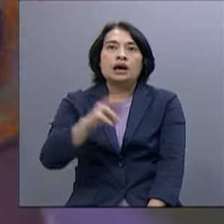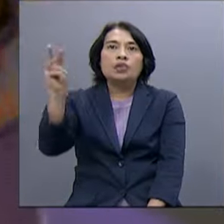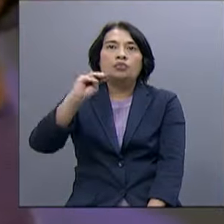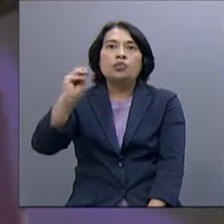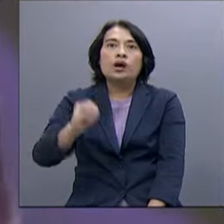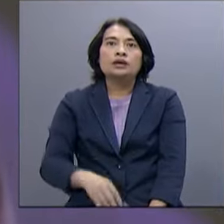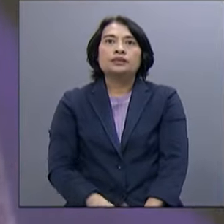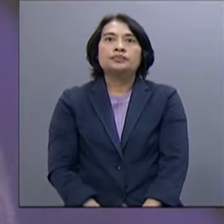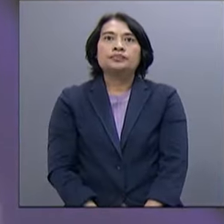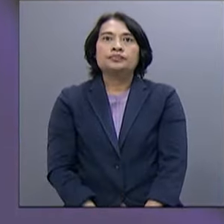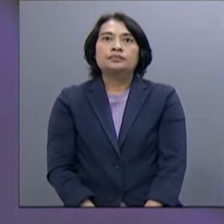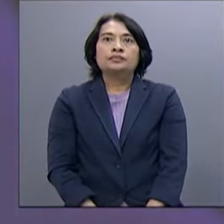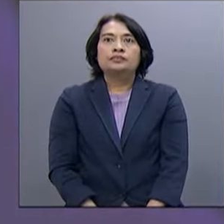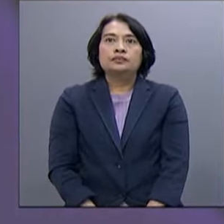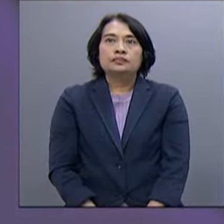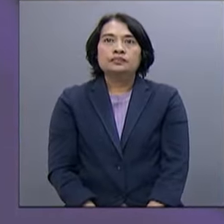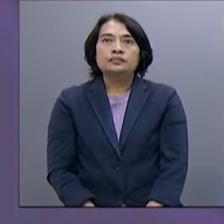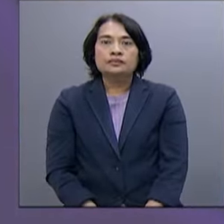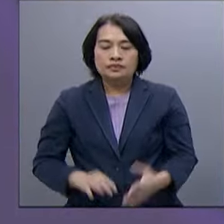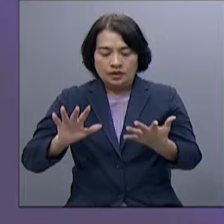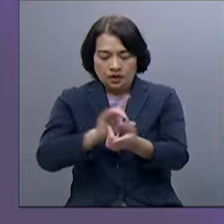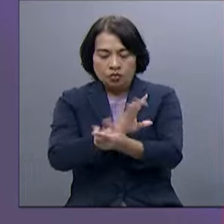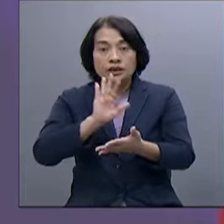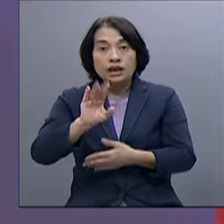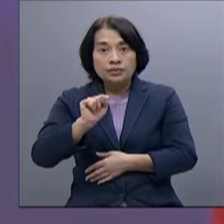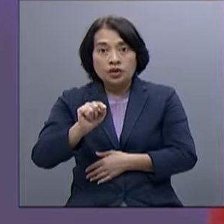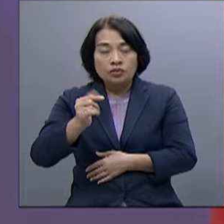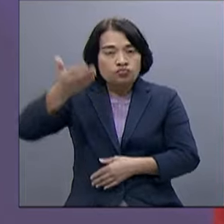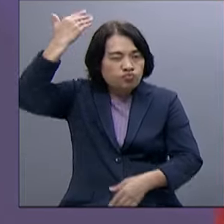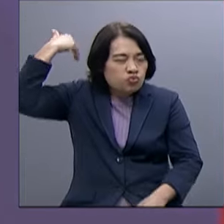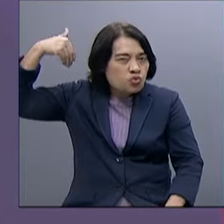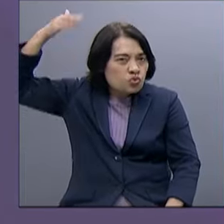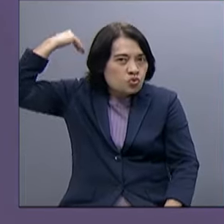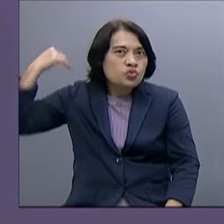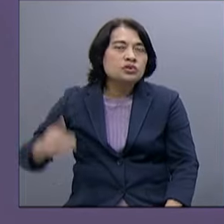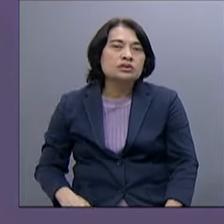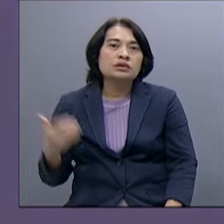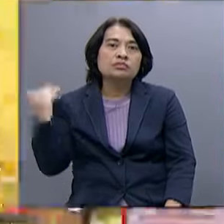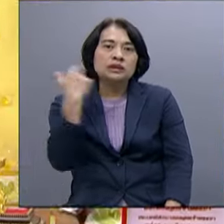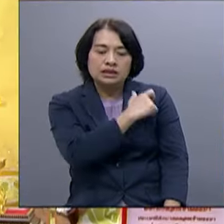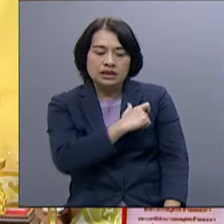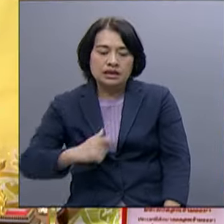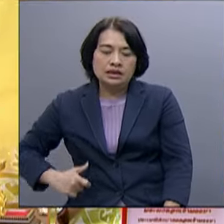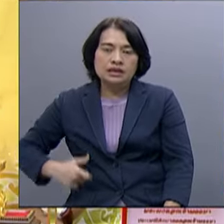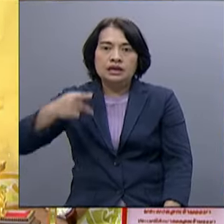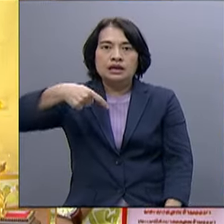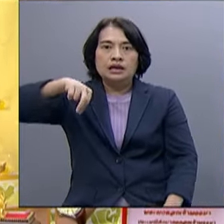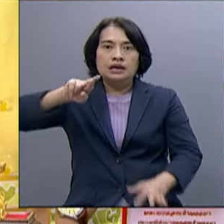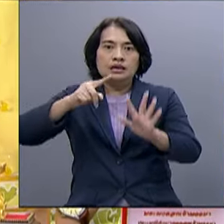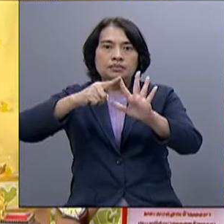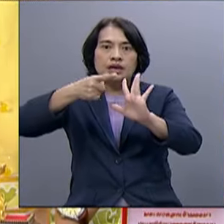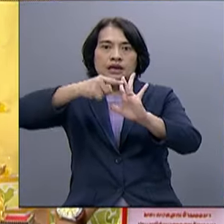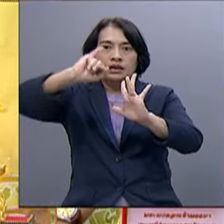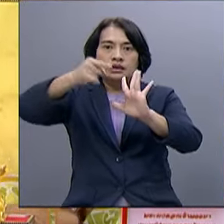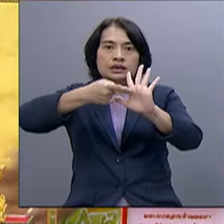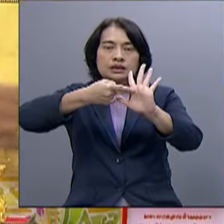เรื่องของการสืบสานมาเพราะว่าประเพณีนี้มีตั้งแต่สมัยพระเจ้าทรงธรรมมีเรื่องของการส่งต่อประเพณีนี้จากรุ่นสู่รุ่นอย่